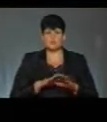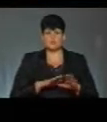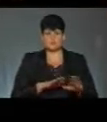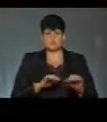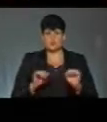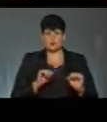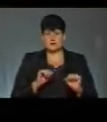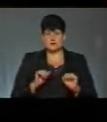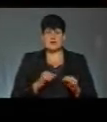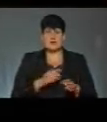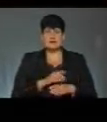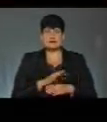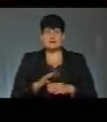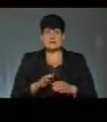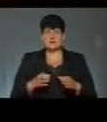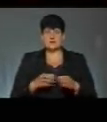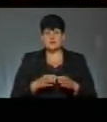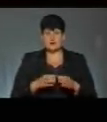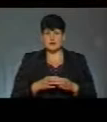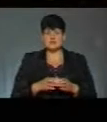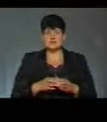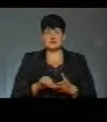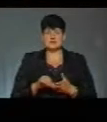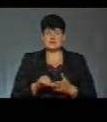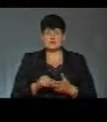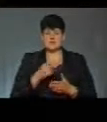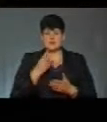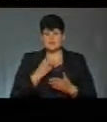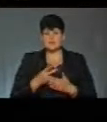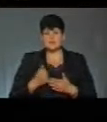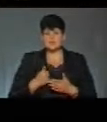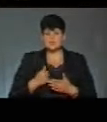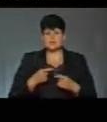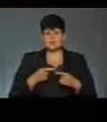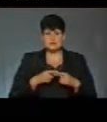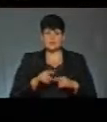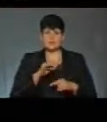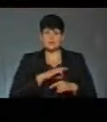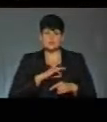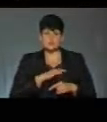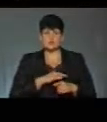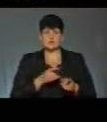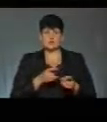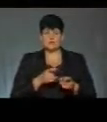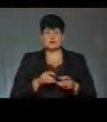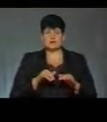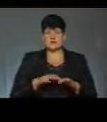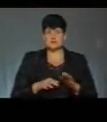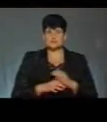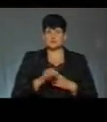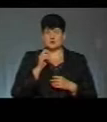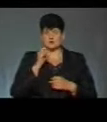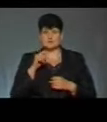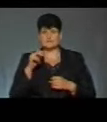окремої артилерійської бригади Юлії Шкугри, представлену на показі військову техніку використовували під час бойових дій на сході України